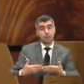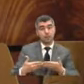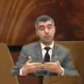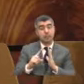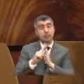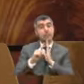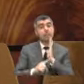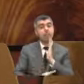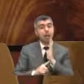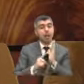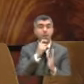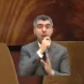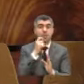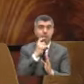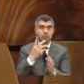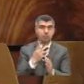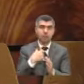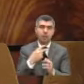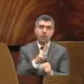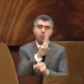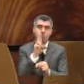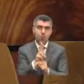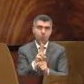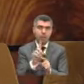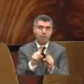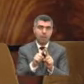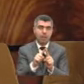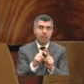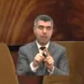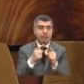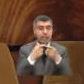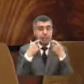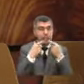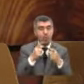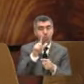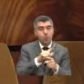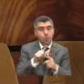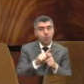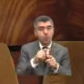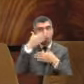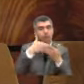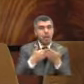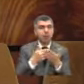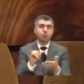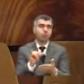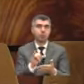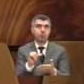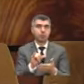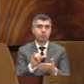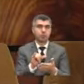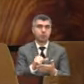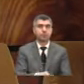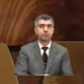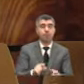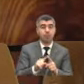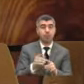السلف رمضان بغيت نسولكم واش كتضحكوا علينا ولا كتضحكوا على المغاربه؟ عارفين انكم خديتوا قرار